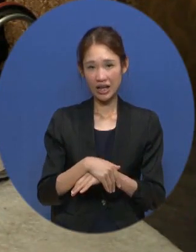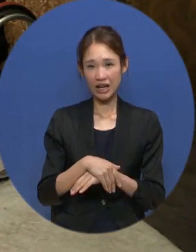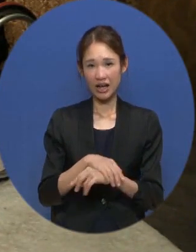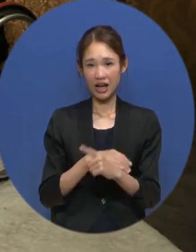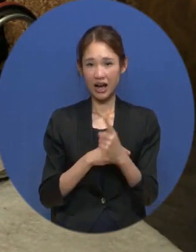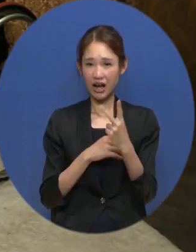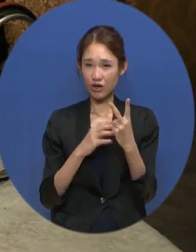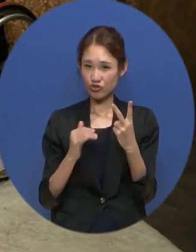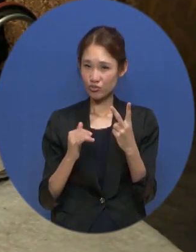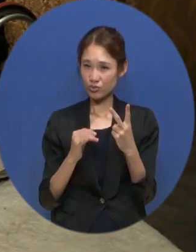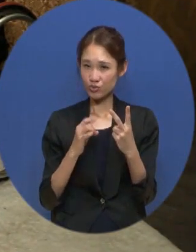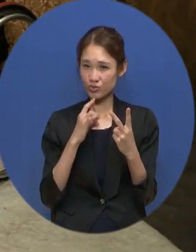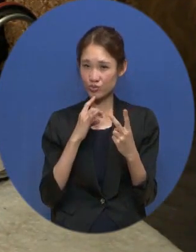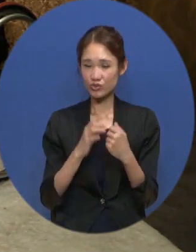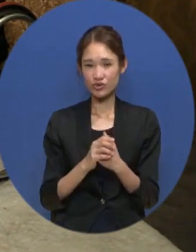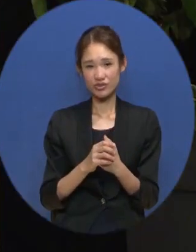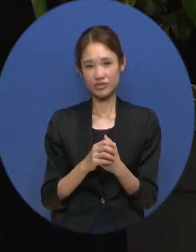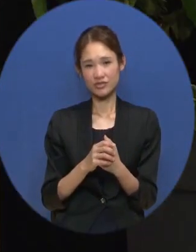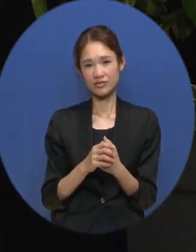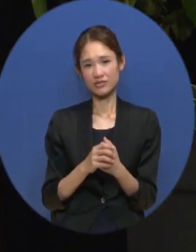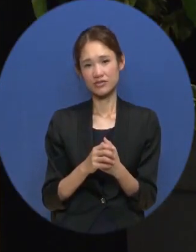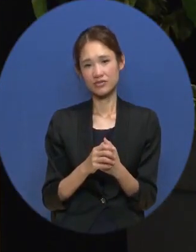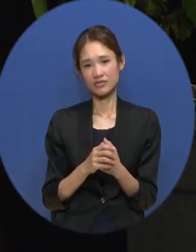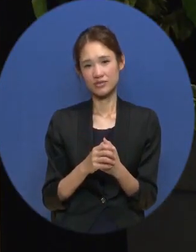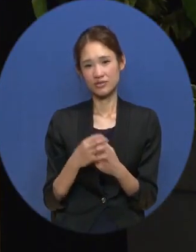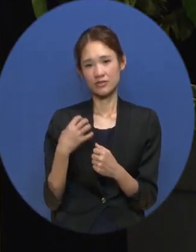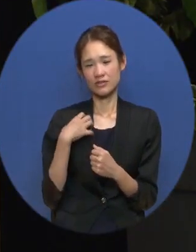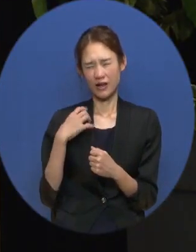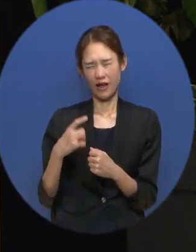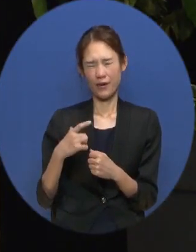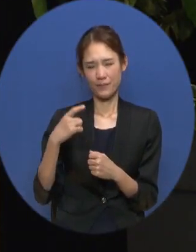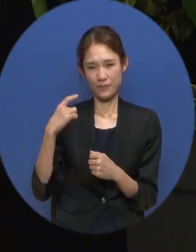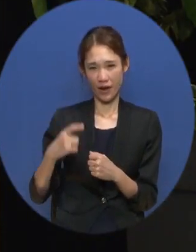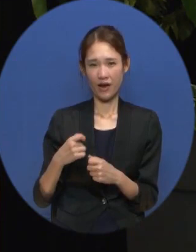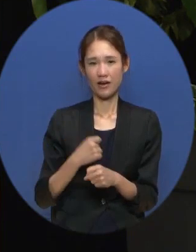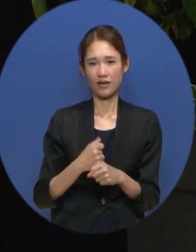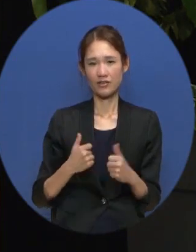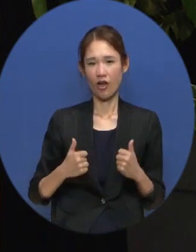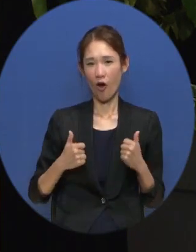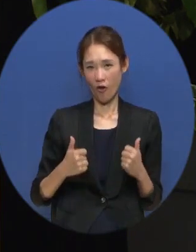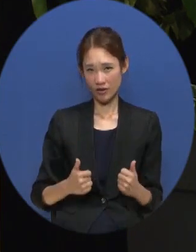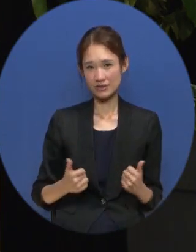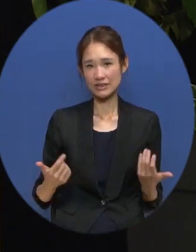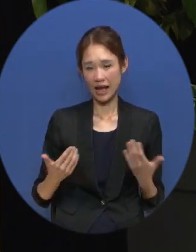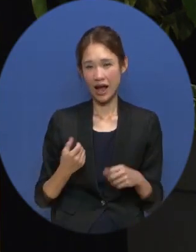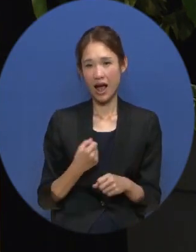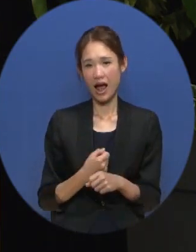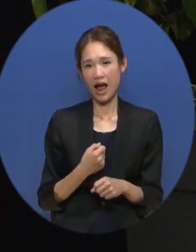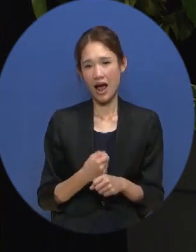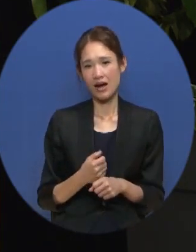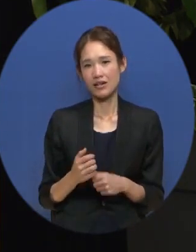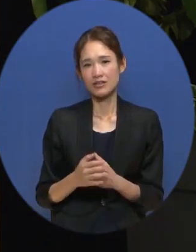직원이 한두 번밖에 없으세요. 그만큼 책임감도 강하시고 네, 성실하게, 예, 성실하게